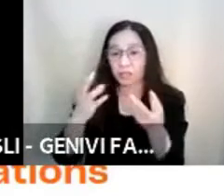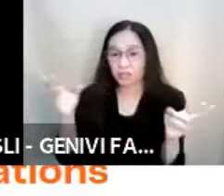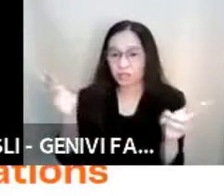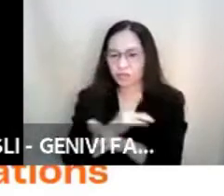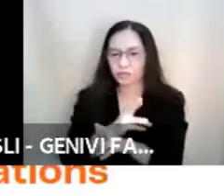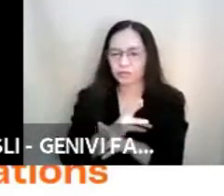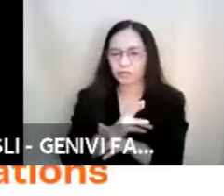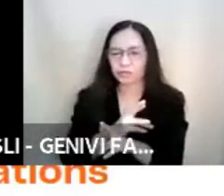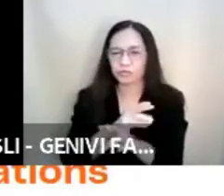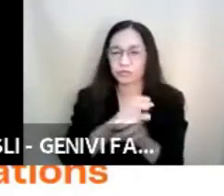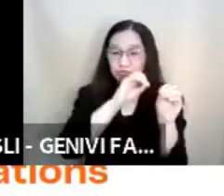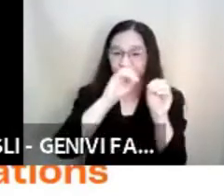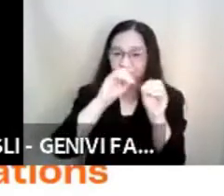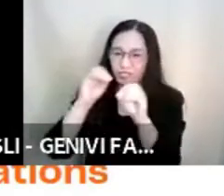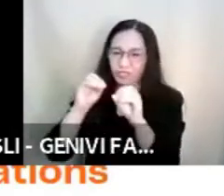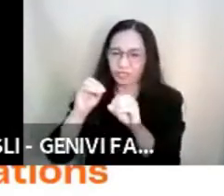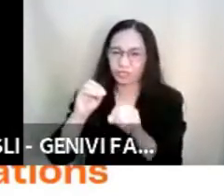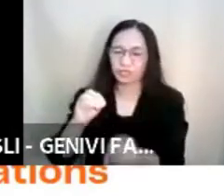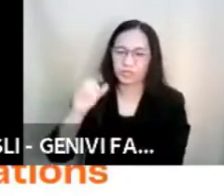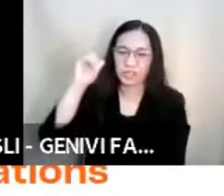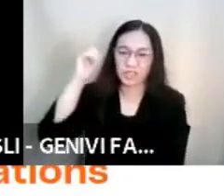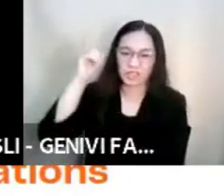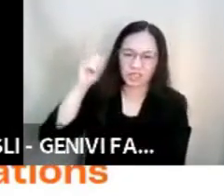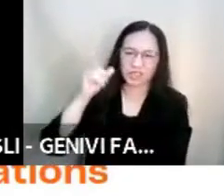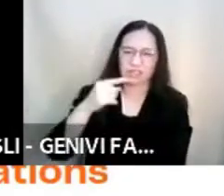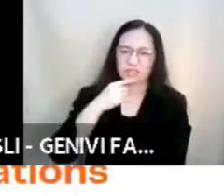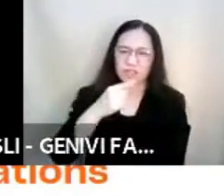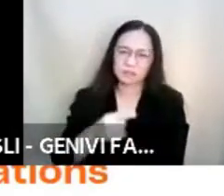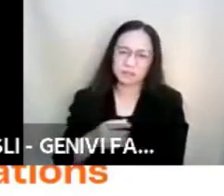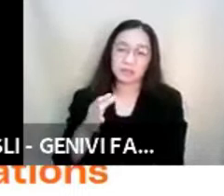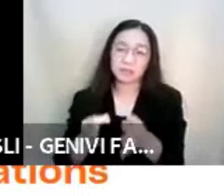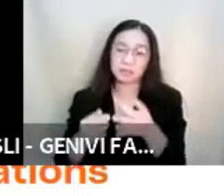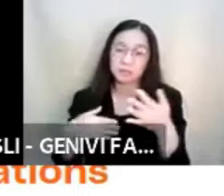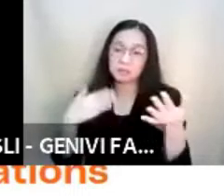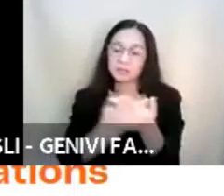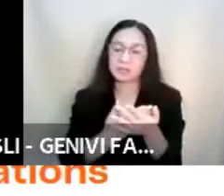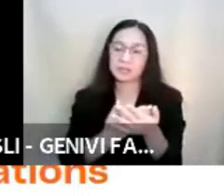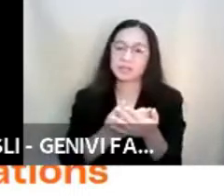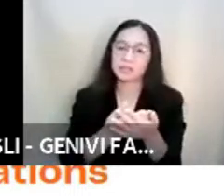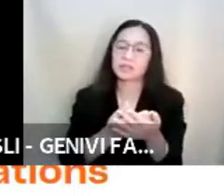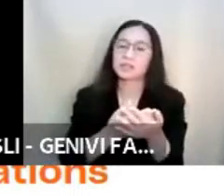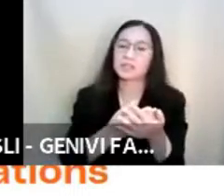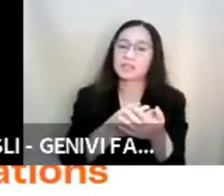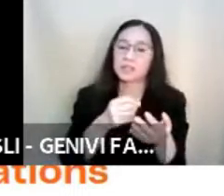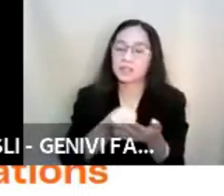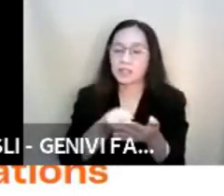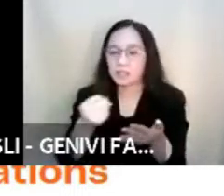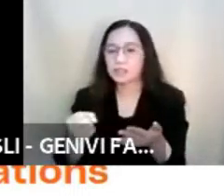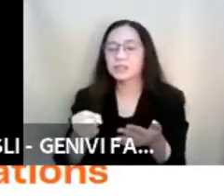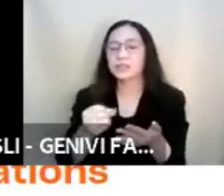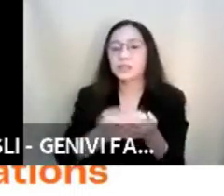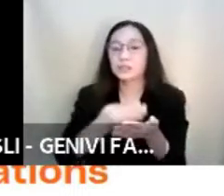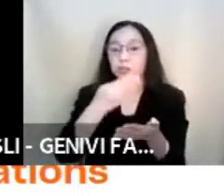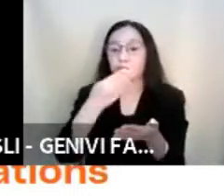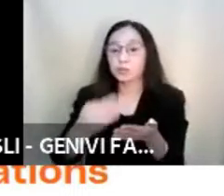na lecture, tapos sasabihin natin, pag pumunta kayo sa tindahan para bumili ng suka, ganito